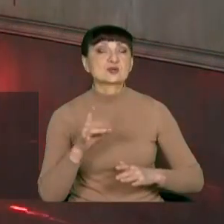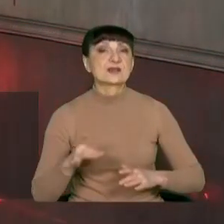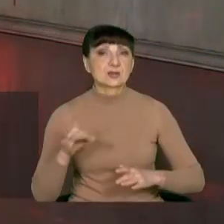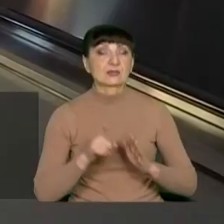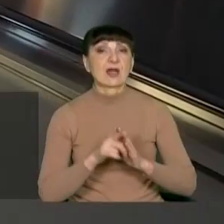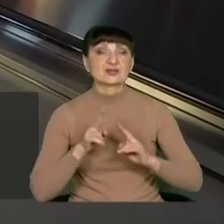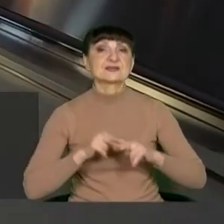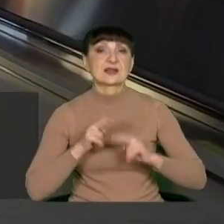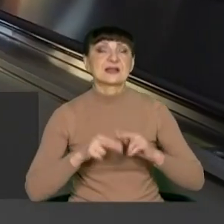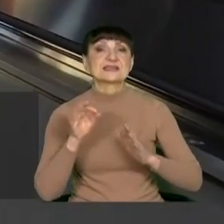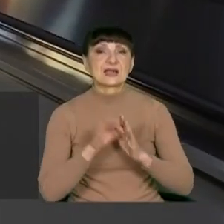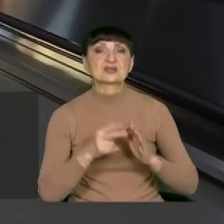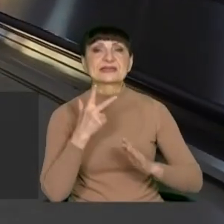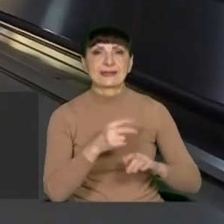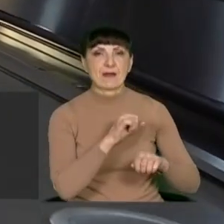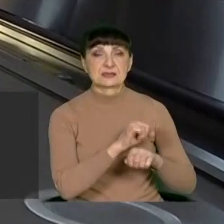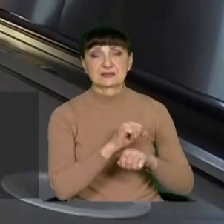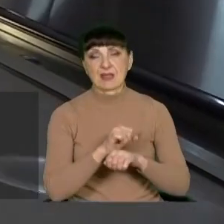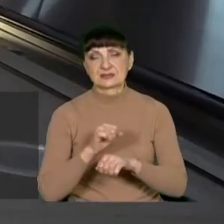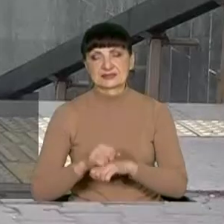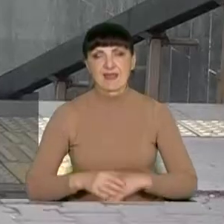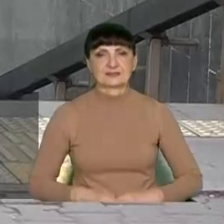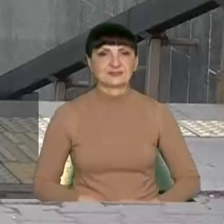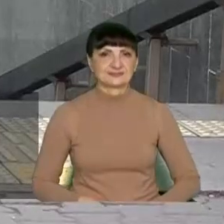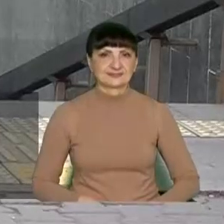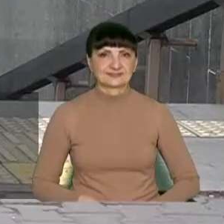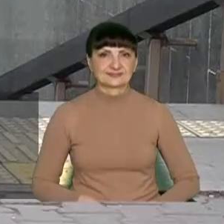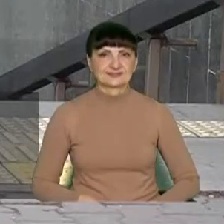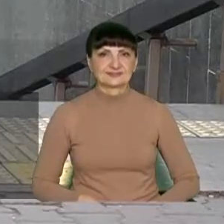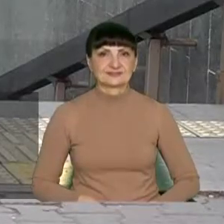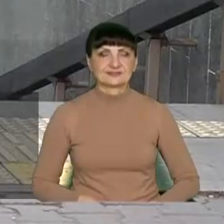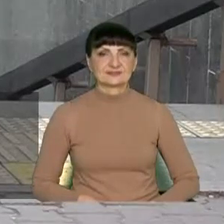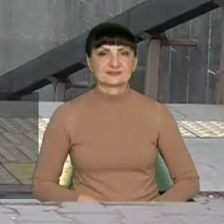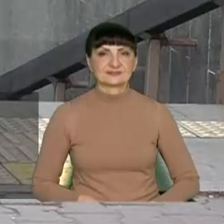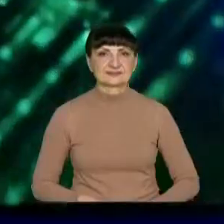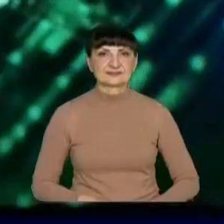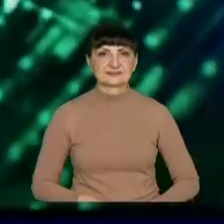начали строительство сразу трех станций. Амина Усенова, Ернат Булатбек, телеканал Алматы.